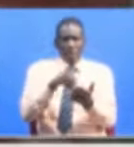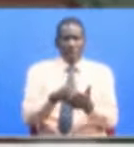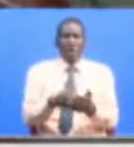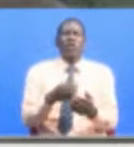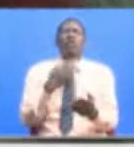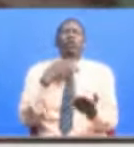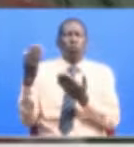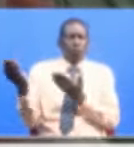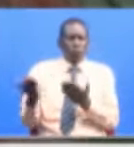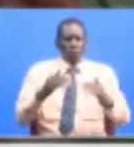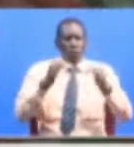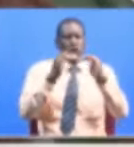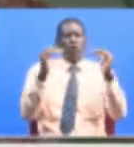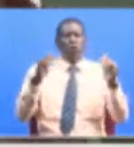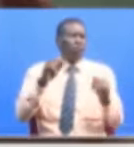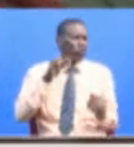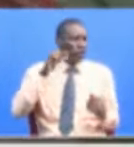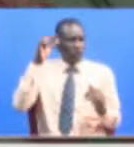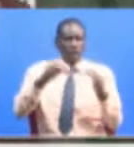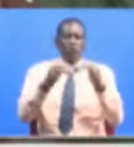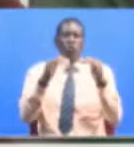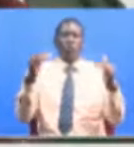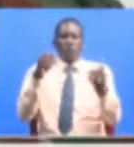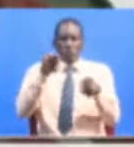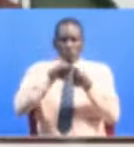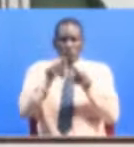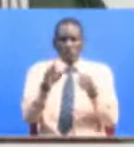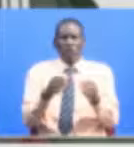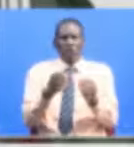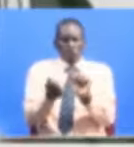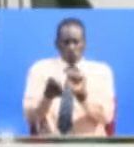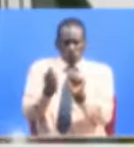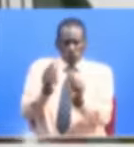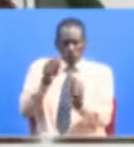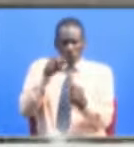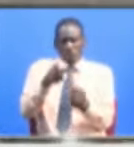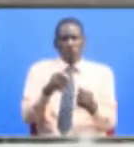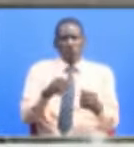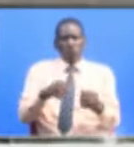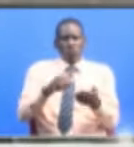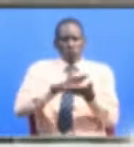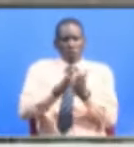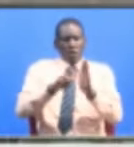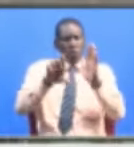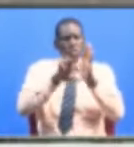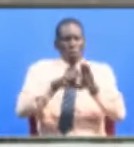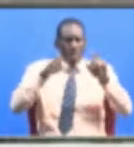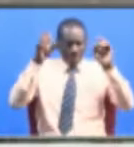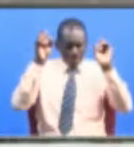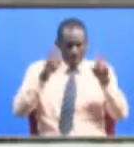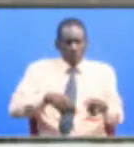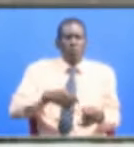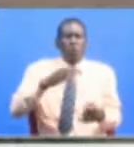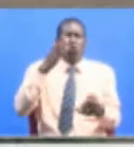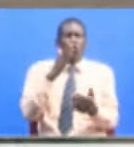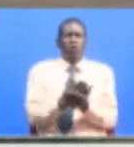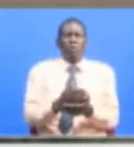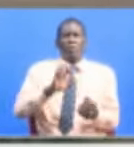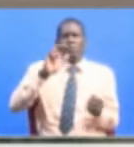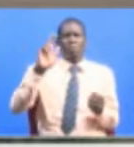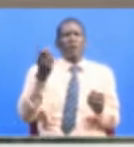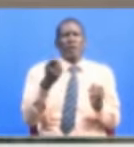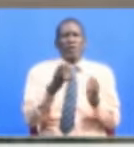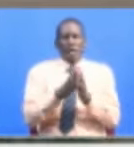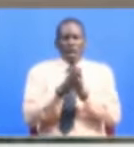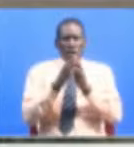pia usawa wa jinsia. Ili mabadiliko hayo yawe sheria, ni lazima yapitishwe na marais na wakuu